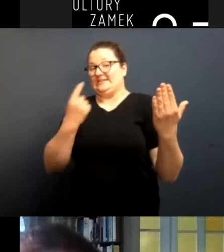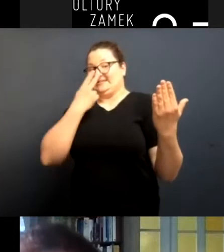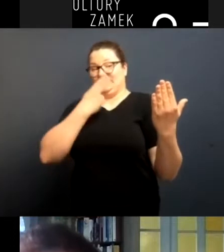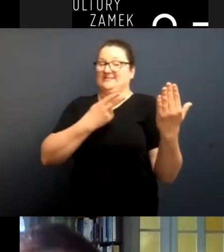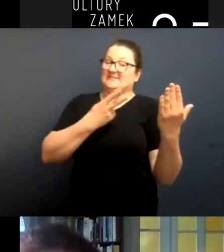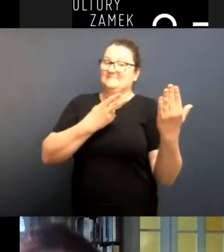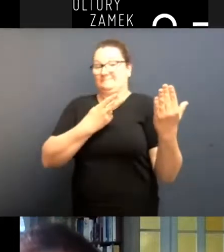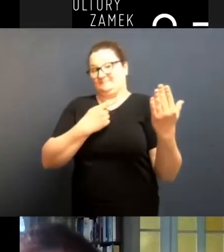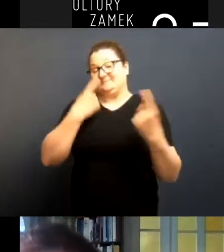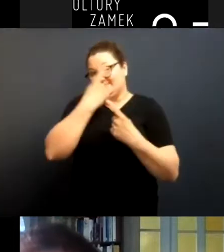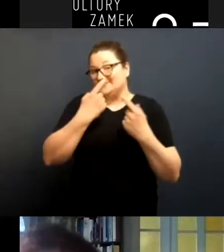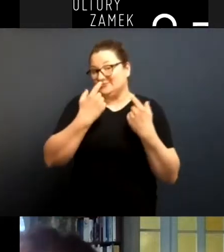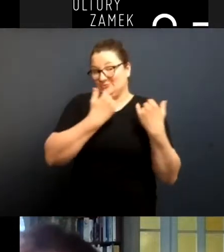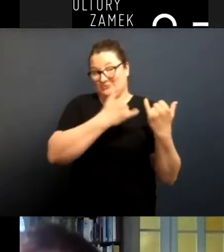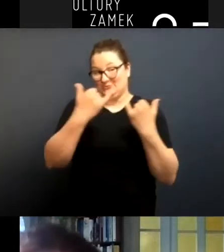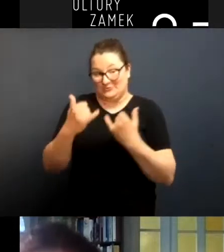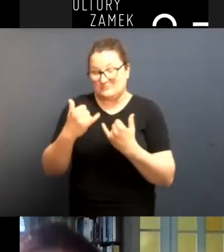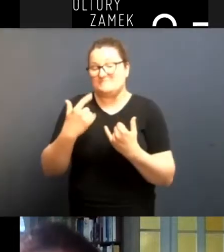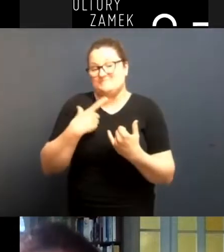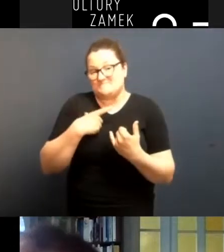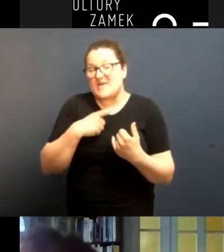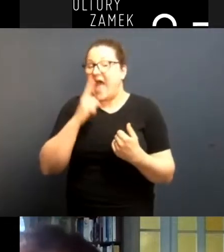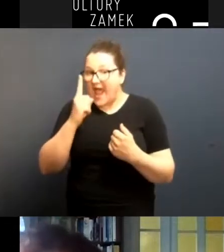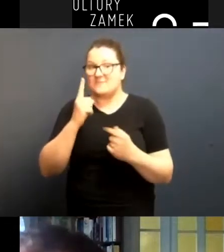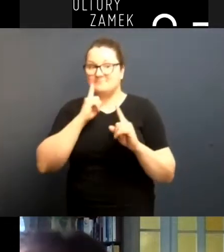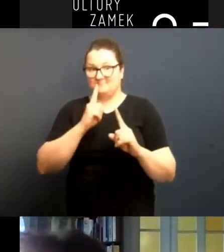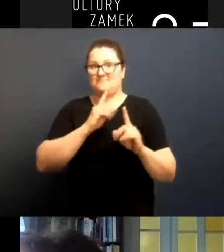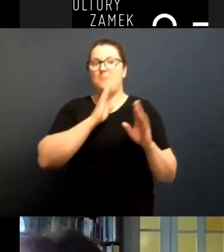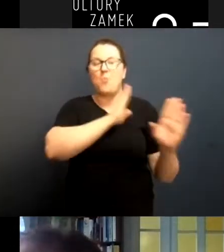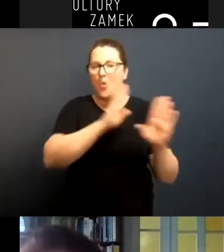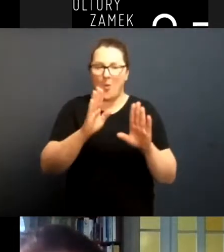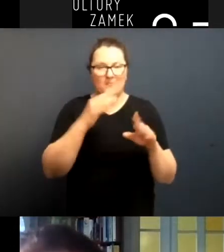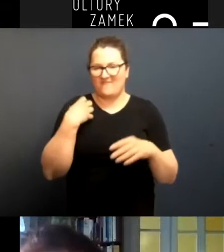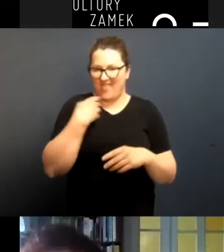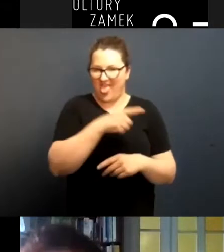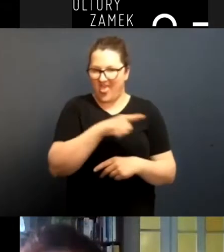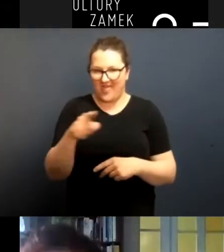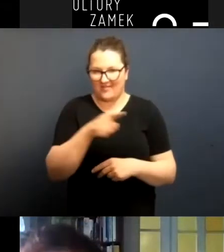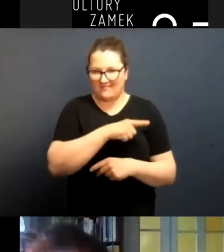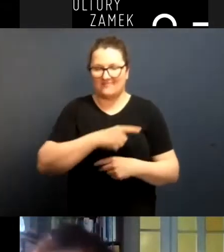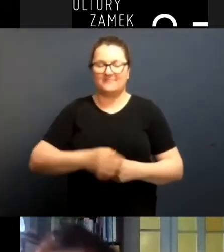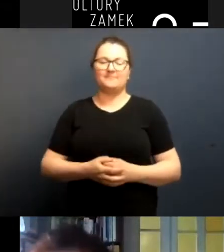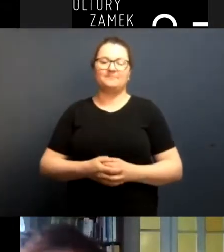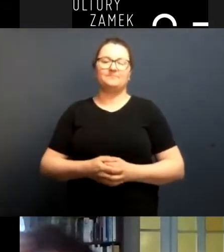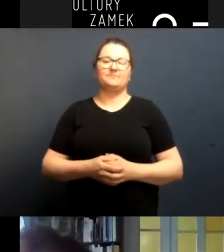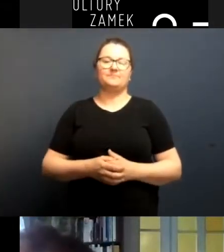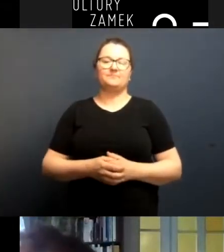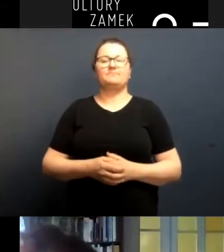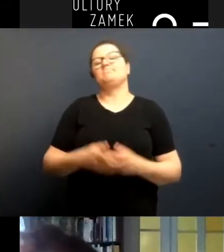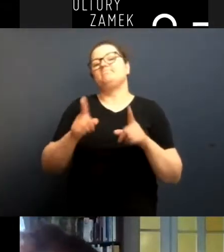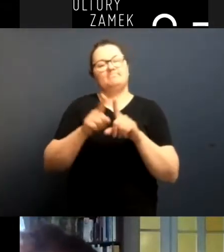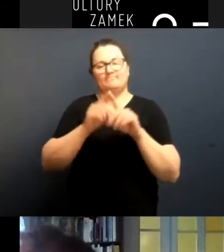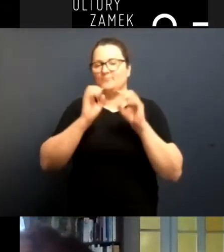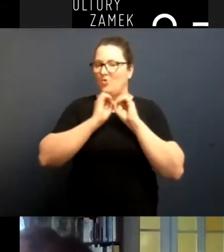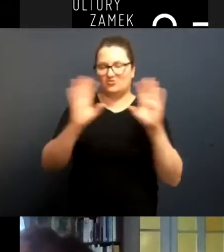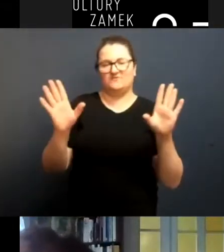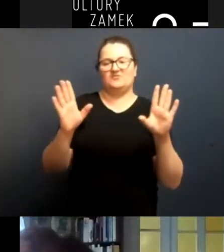refleksje, natomiast powtarzam, te kobiety są w podobnym, zbliżonym wieku. No i oczywiście